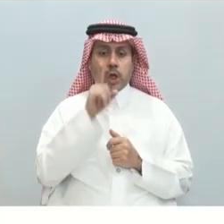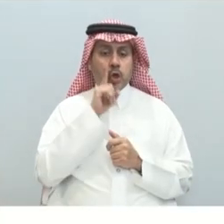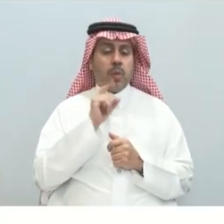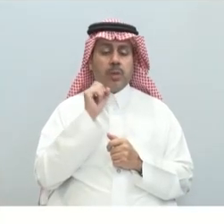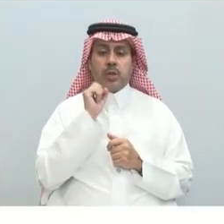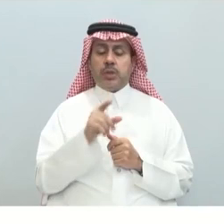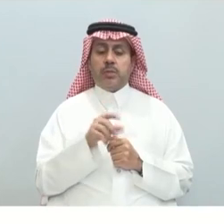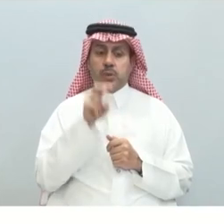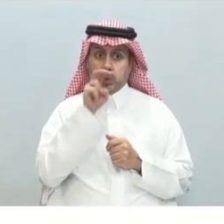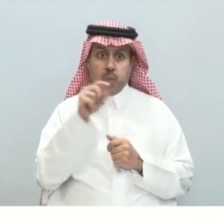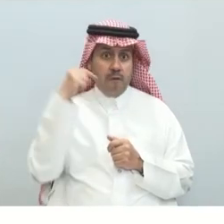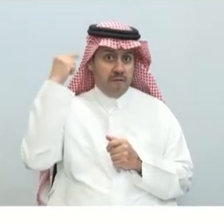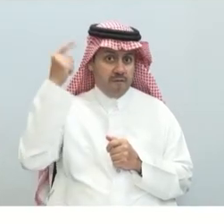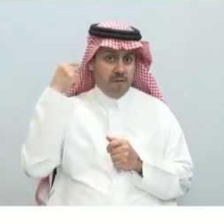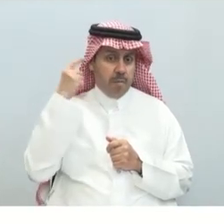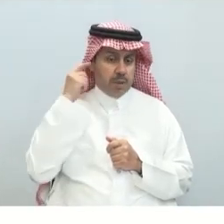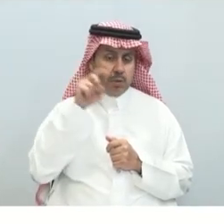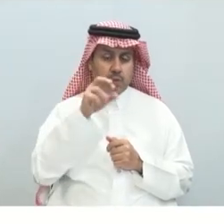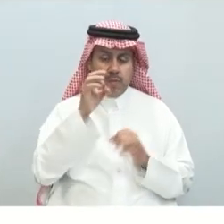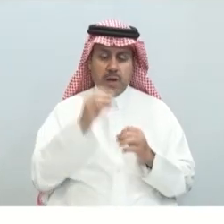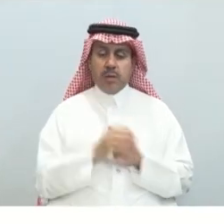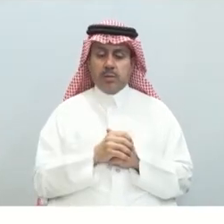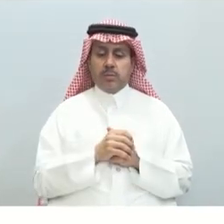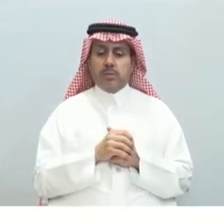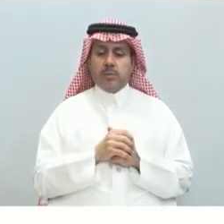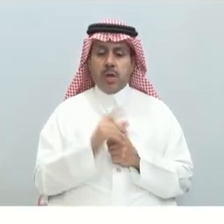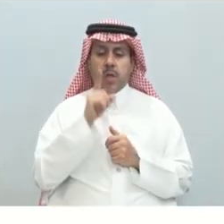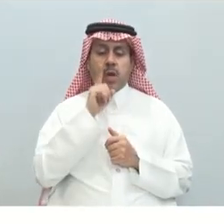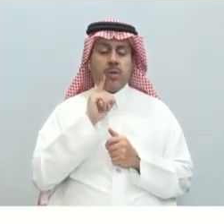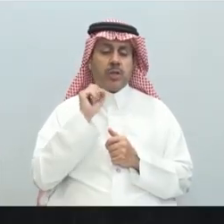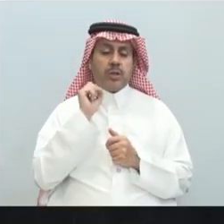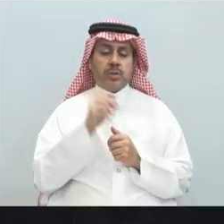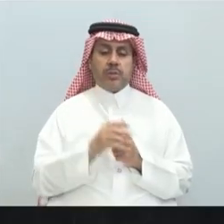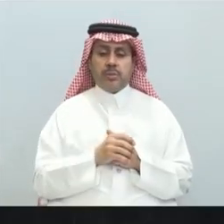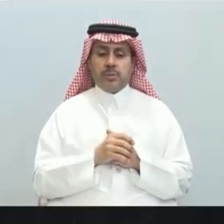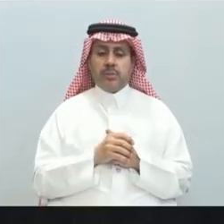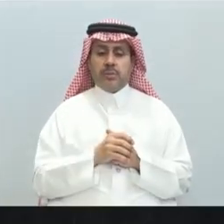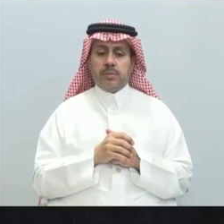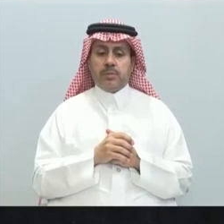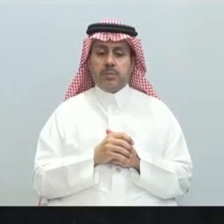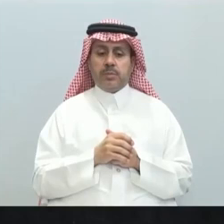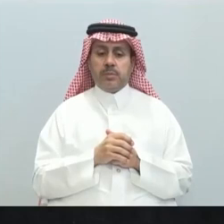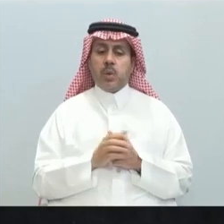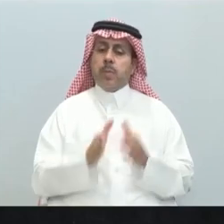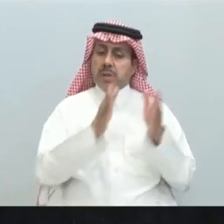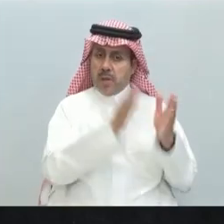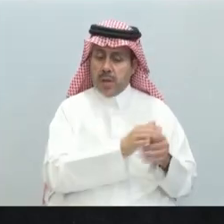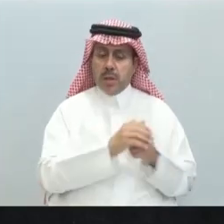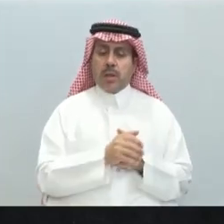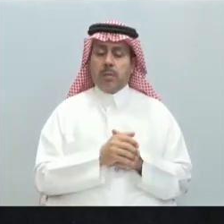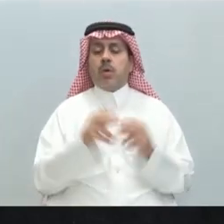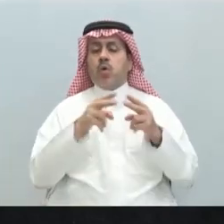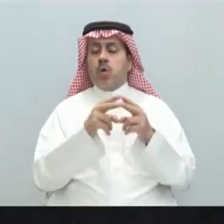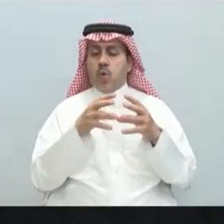مسامعكم نتامل المعاني ونستمع ونصت لكلام الله سبحانه وتعالى وبعد ذلك باذن الله تعالى ناتي